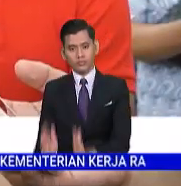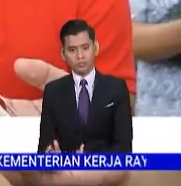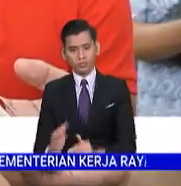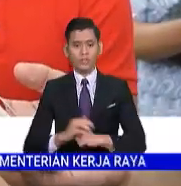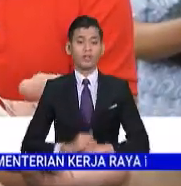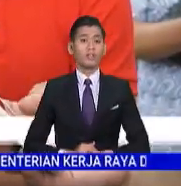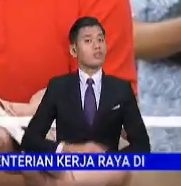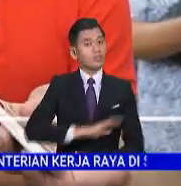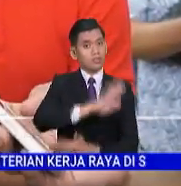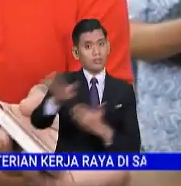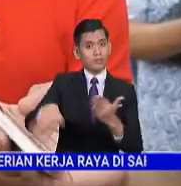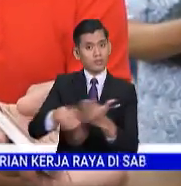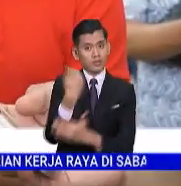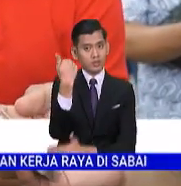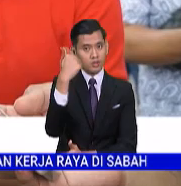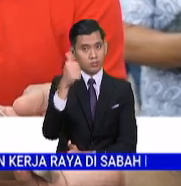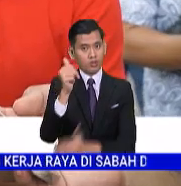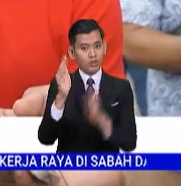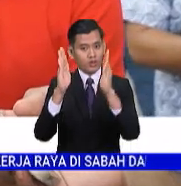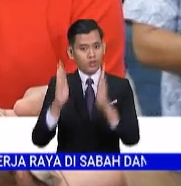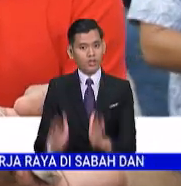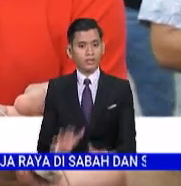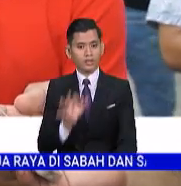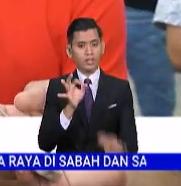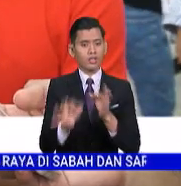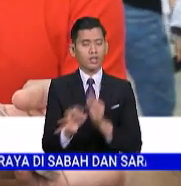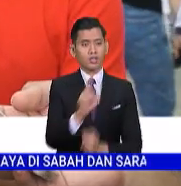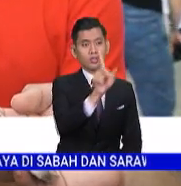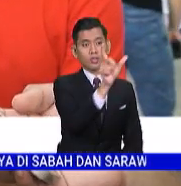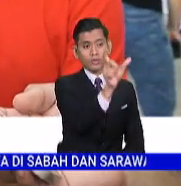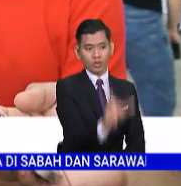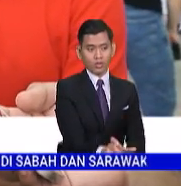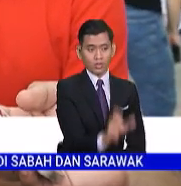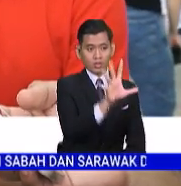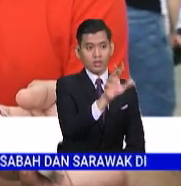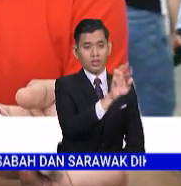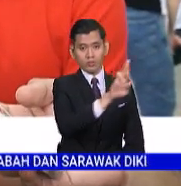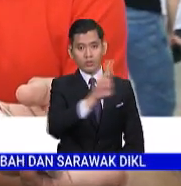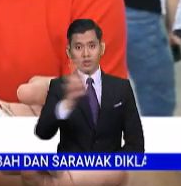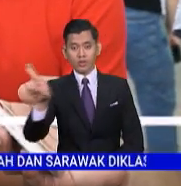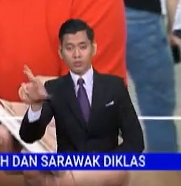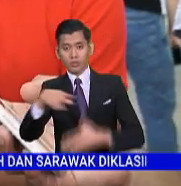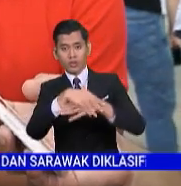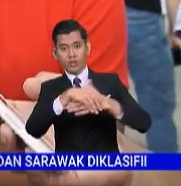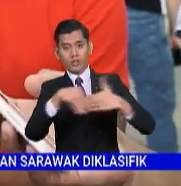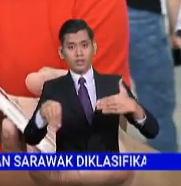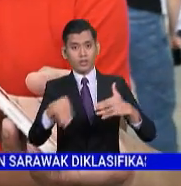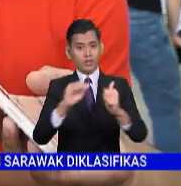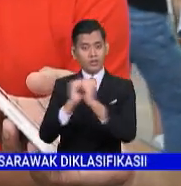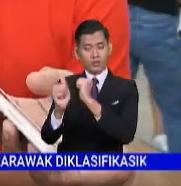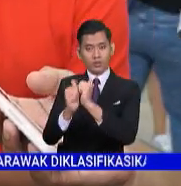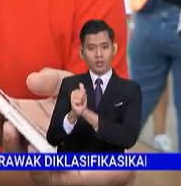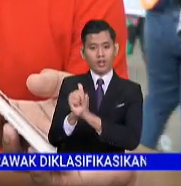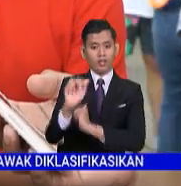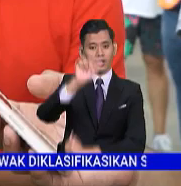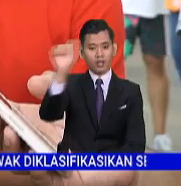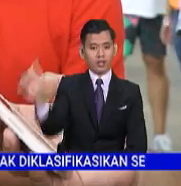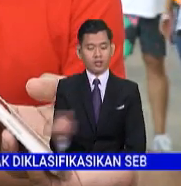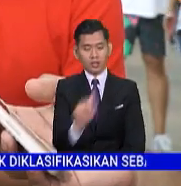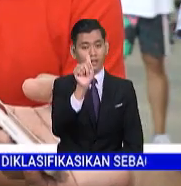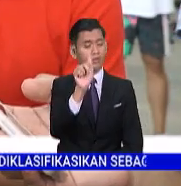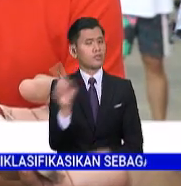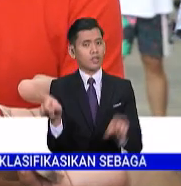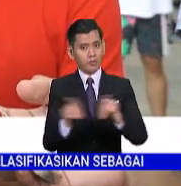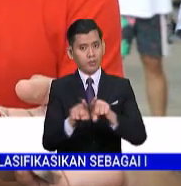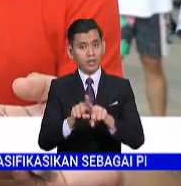10 orang semua sekali. Jadi kalau seorang dalam 5,000 untuk pergi ke Sukan Asia je lah lebih kurang 50,000, tak termasuk pegawai